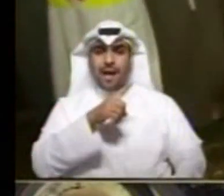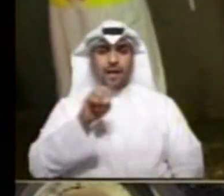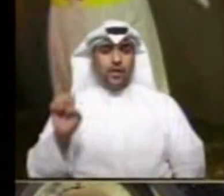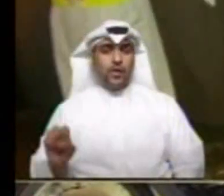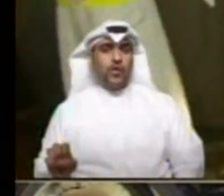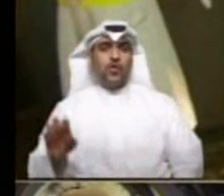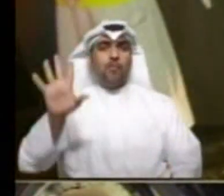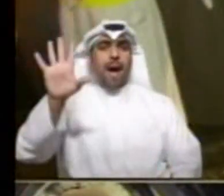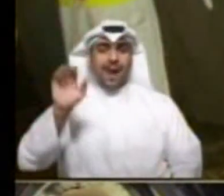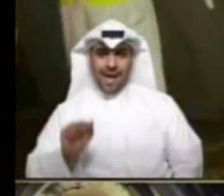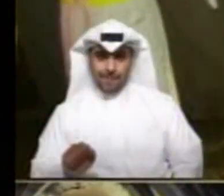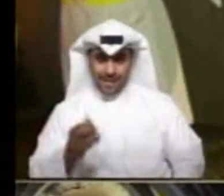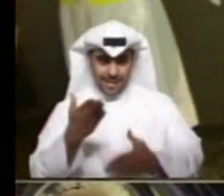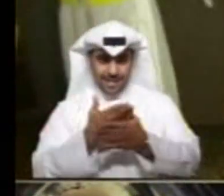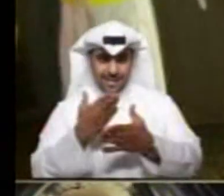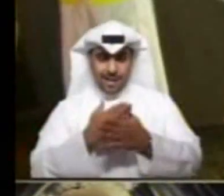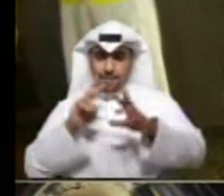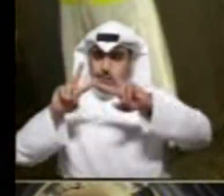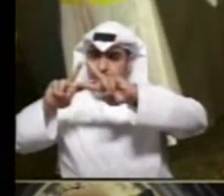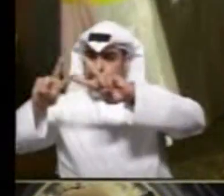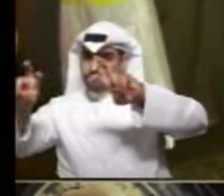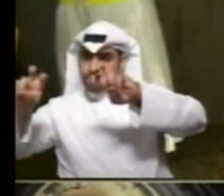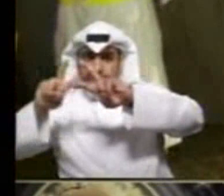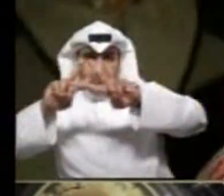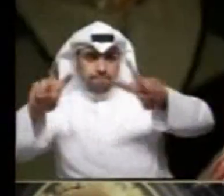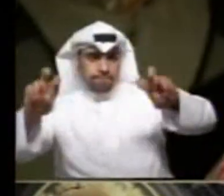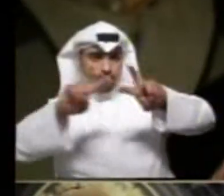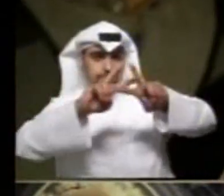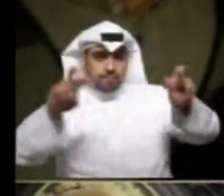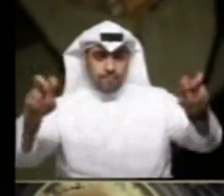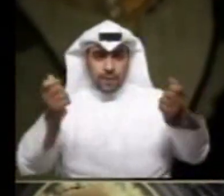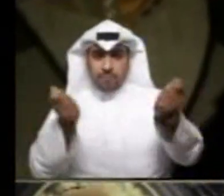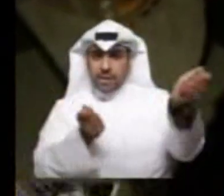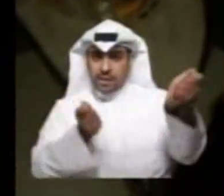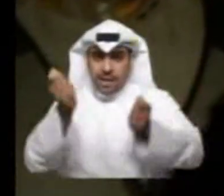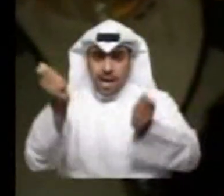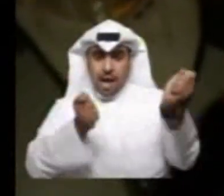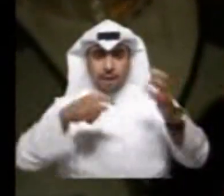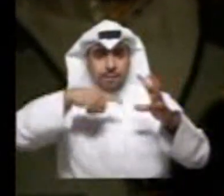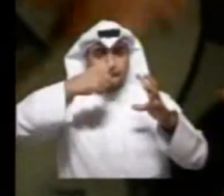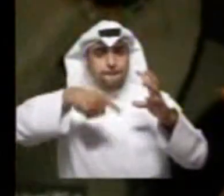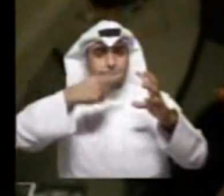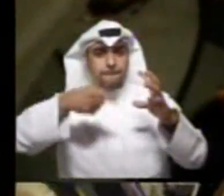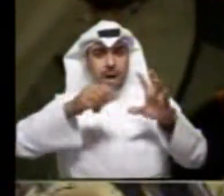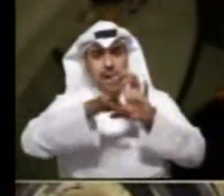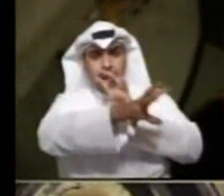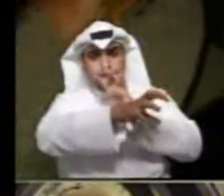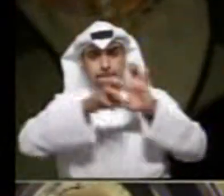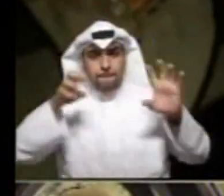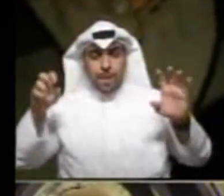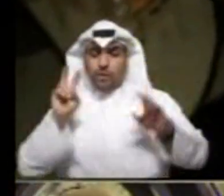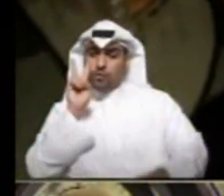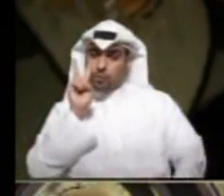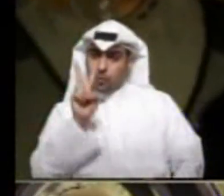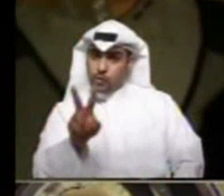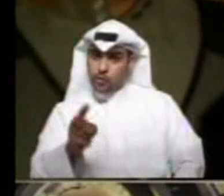صباح الأحمد لتفقد آلياتها ومدى استعداداتها. طبعا قوة واجب غيث